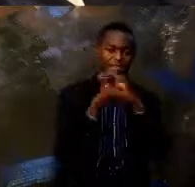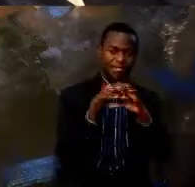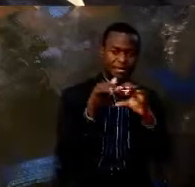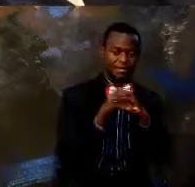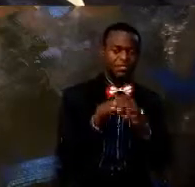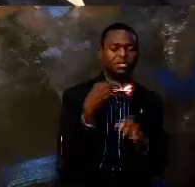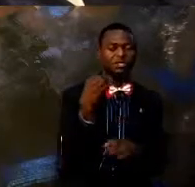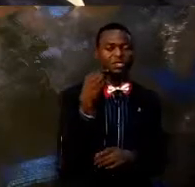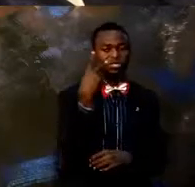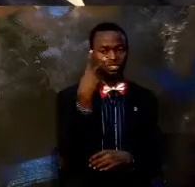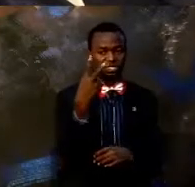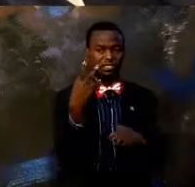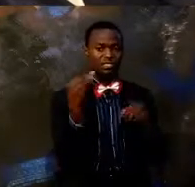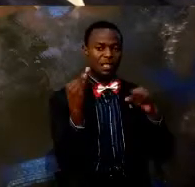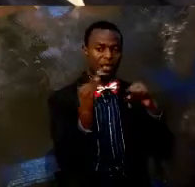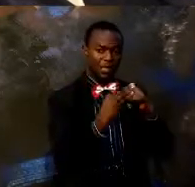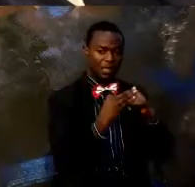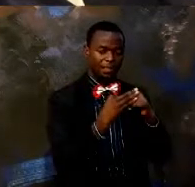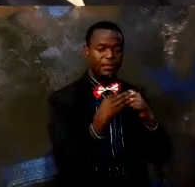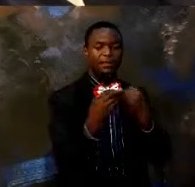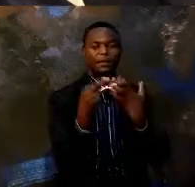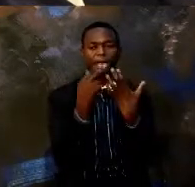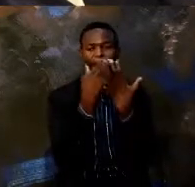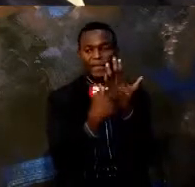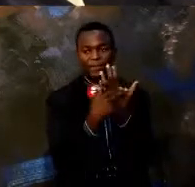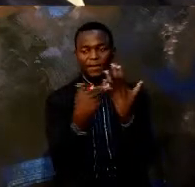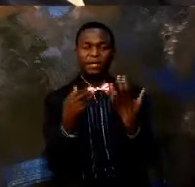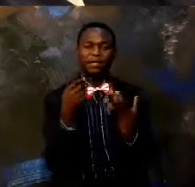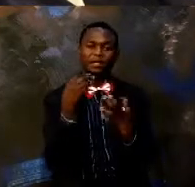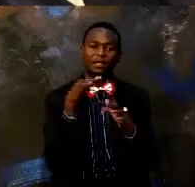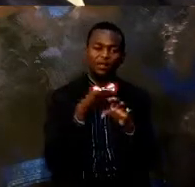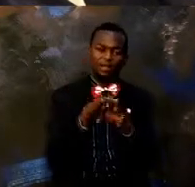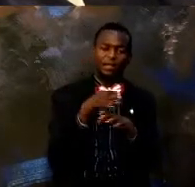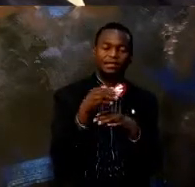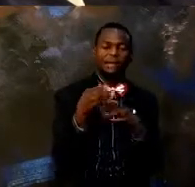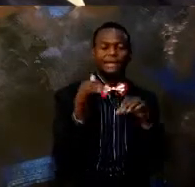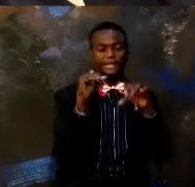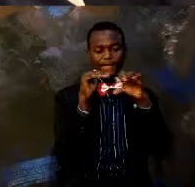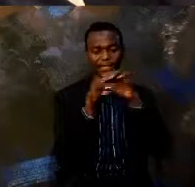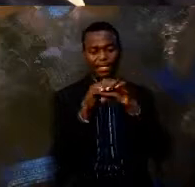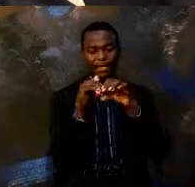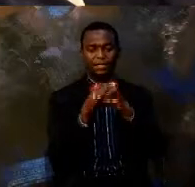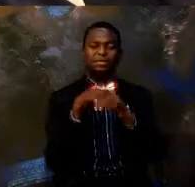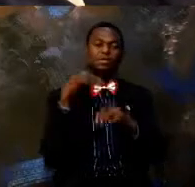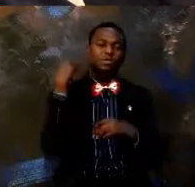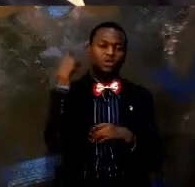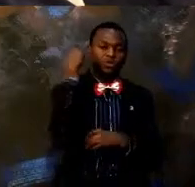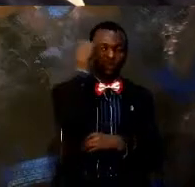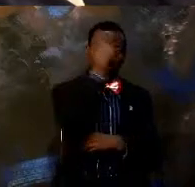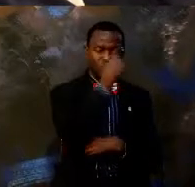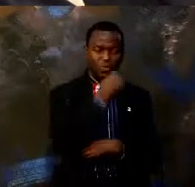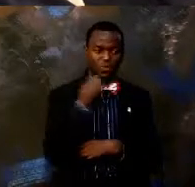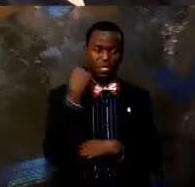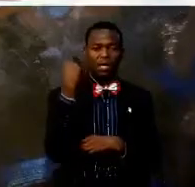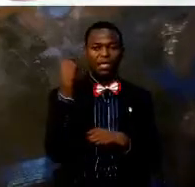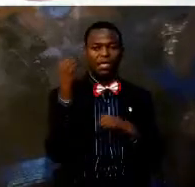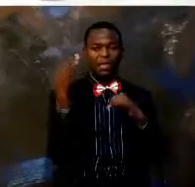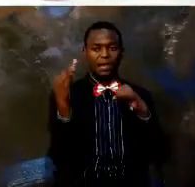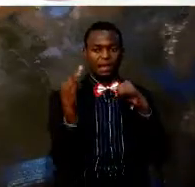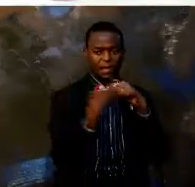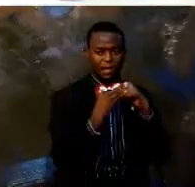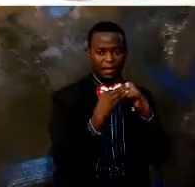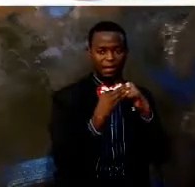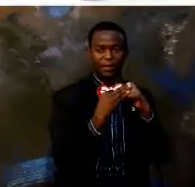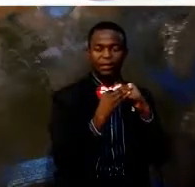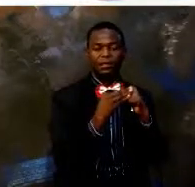Mithali sura ya 8. Na Biblia inatueleza bayana. Mithali sura ya 8